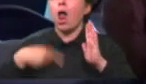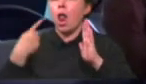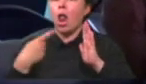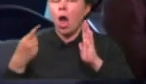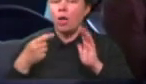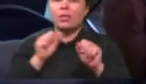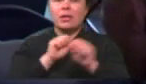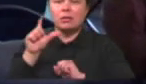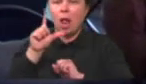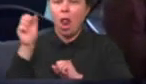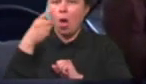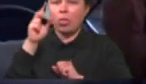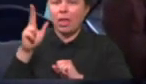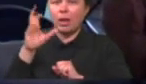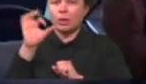strój.